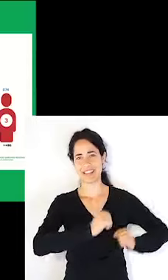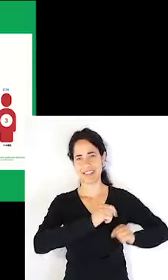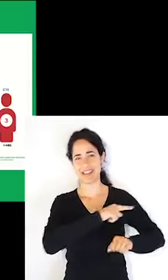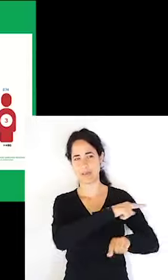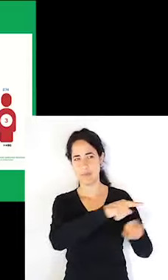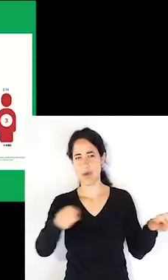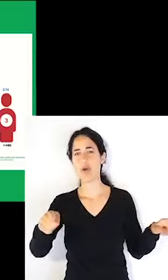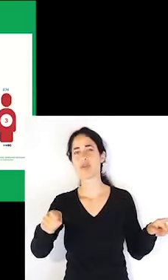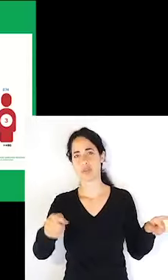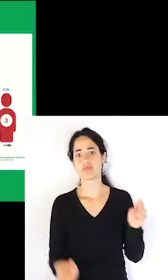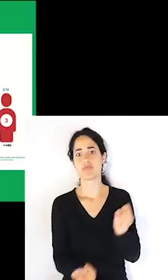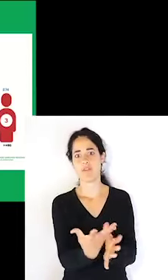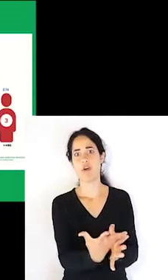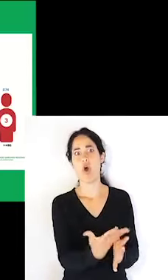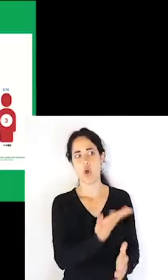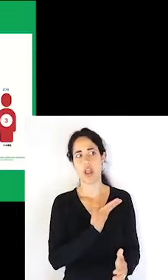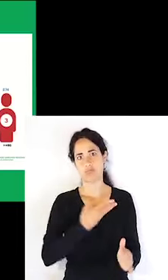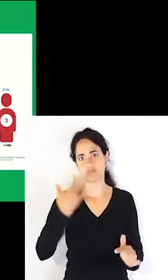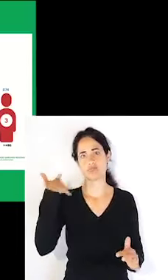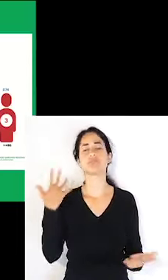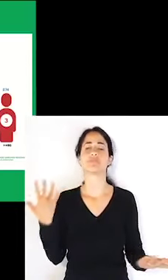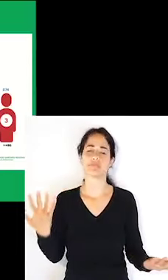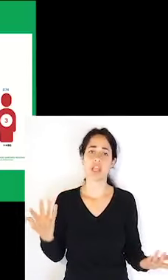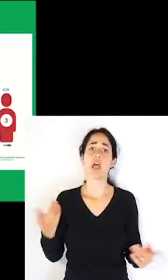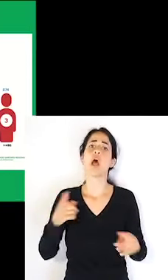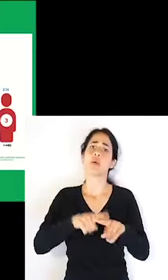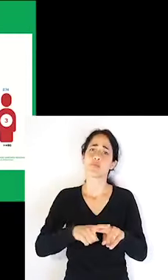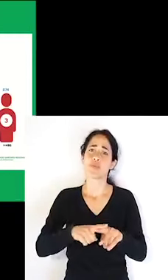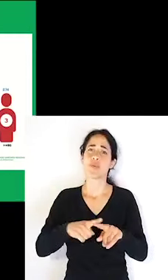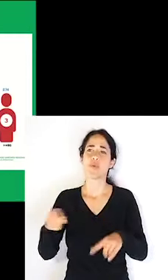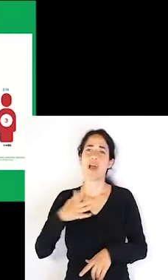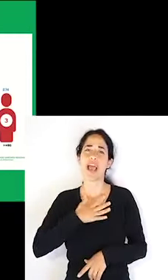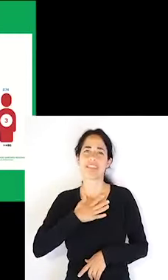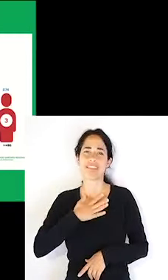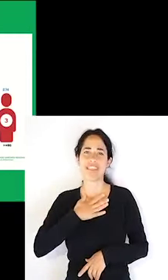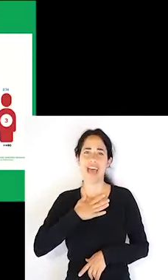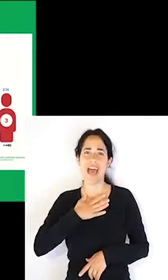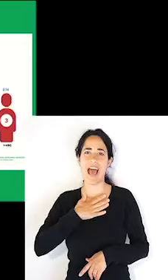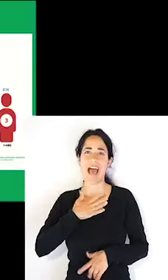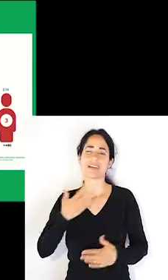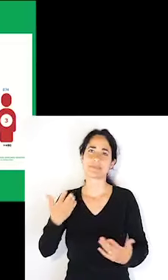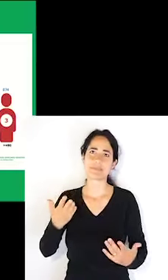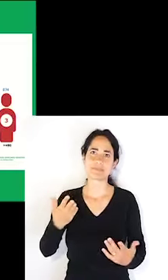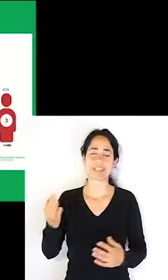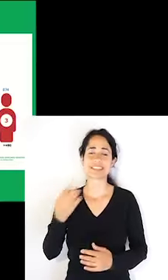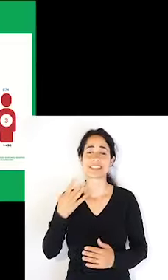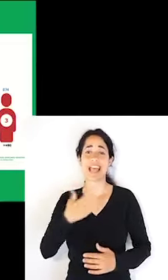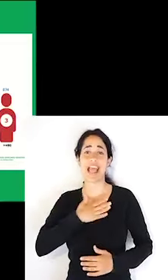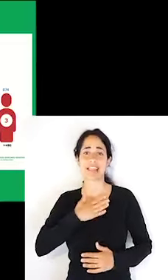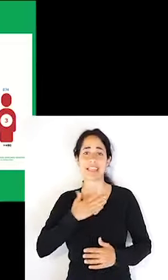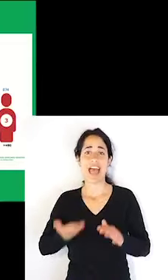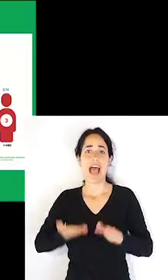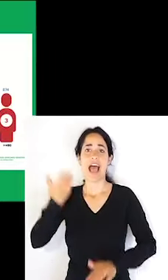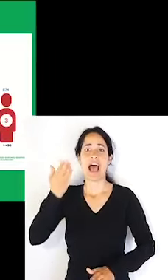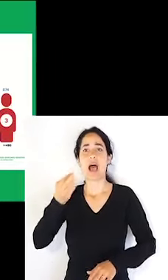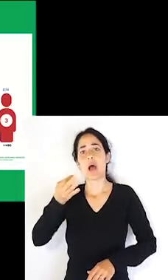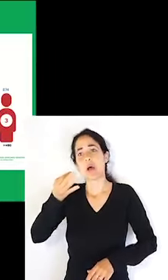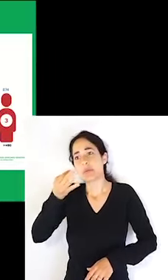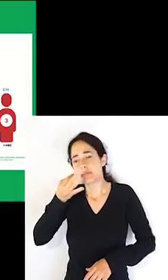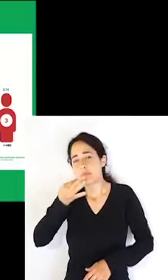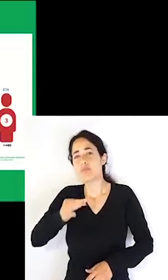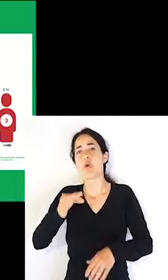più l'età avanza, più è facile riscontrare una serie di